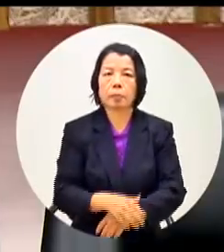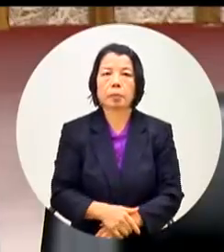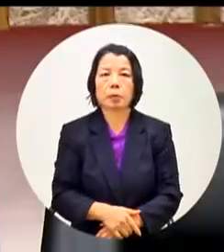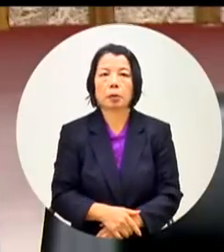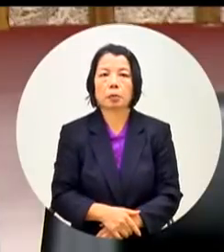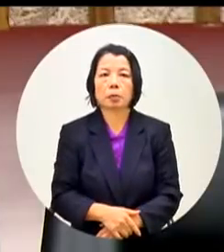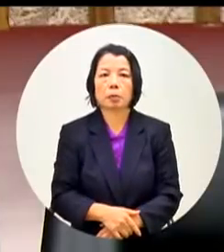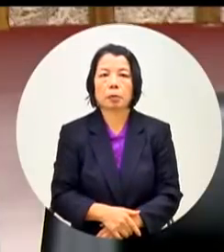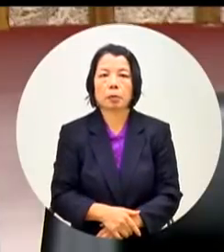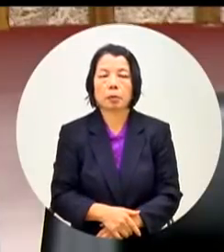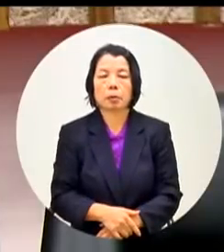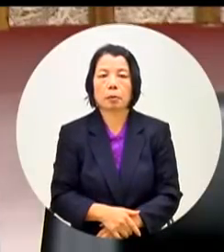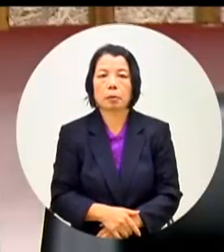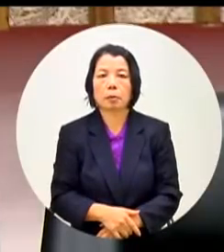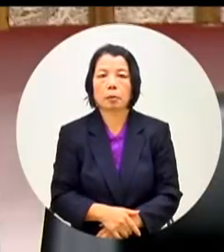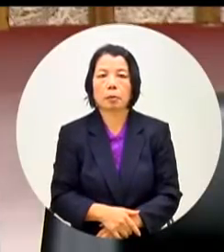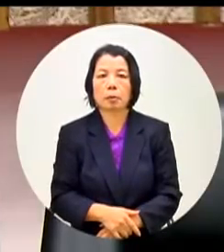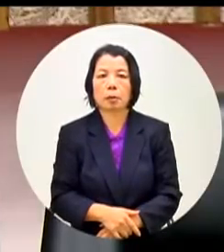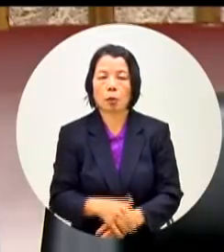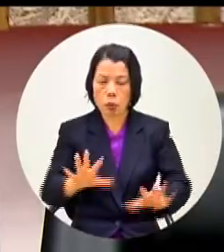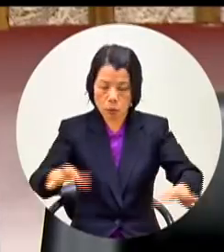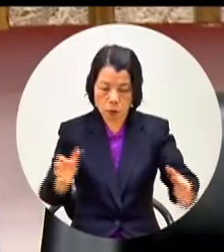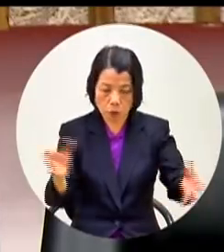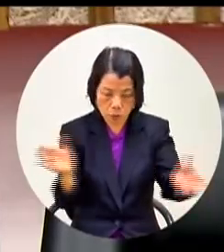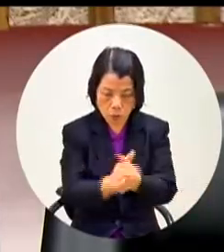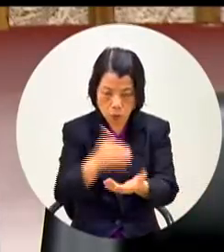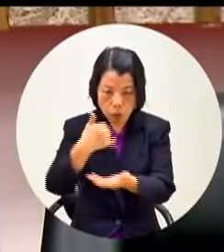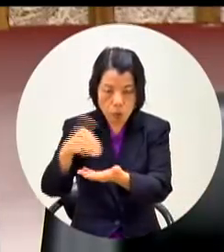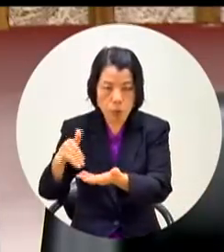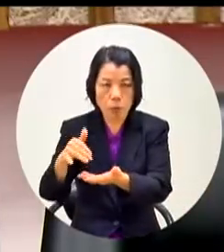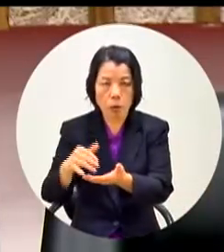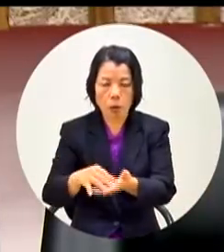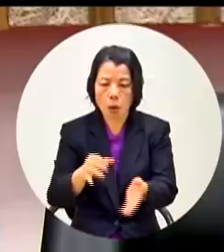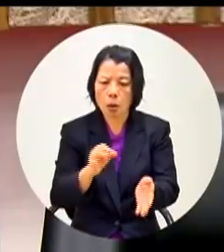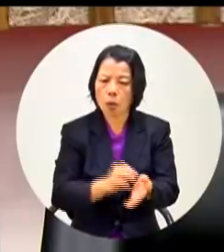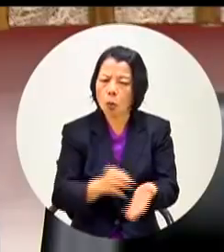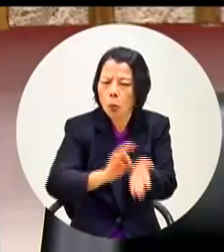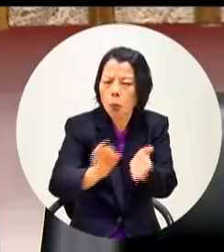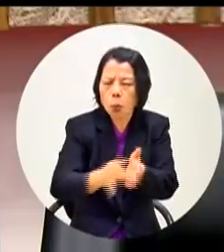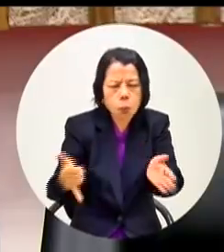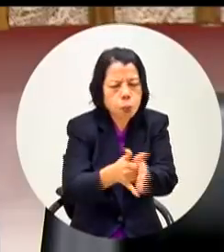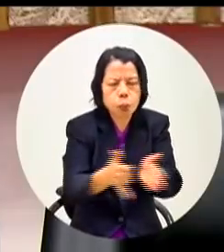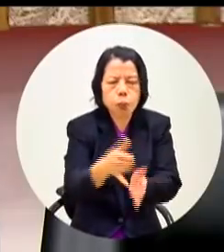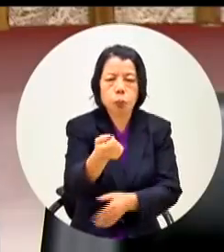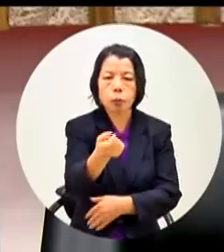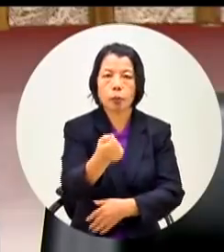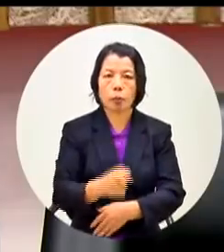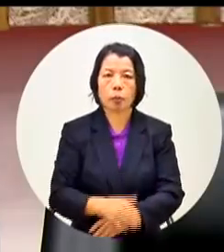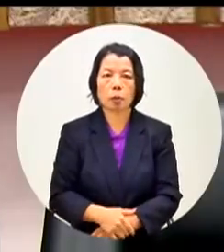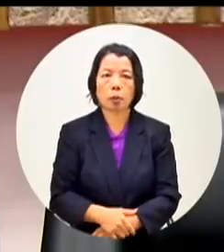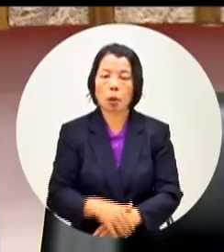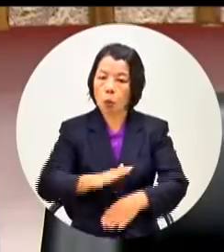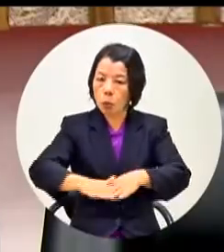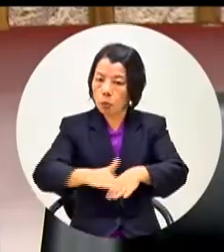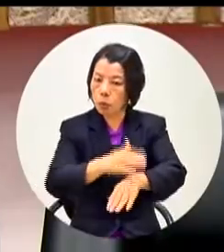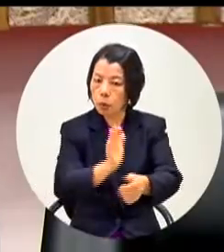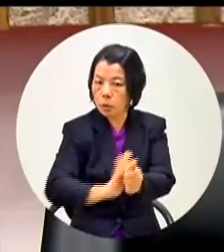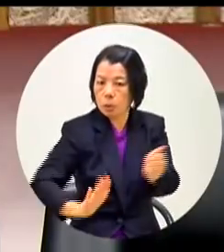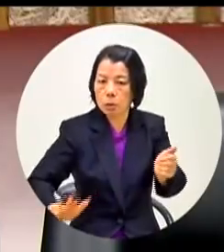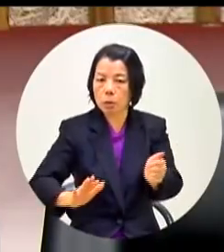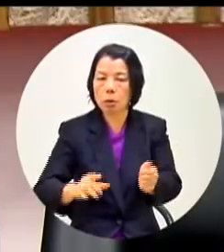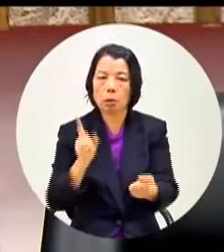总计量起来使用量不足的情况之下哈，我们会不会造成地方财政的负担，又多一笔